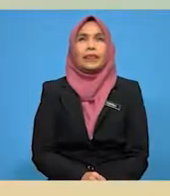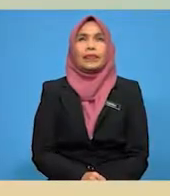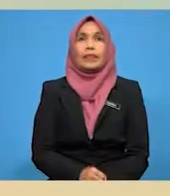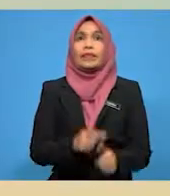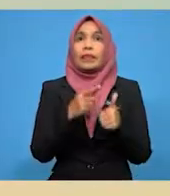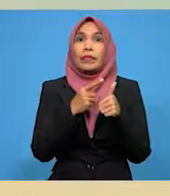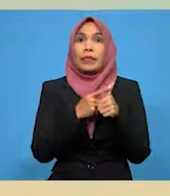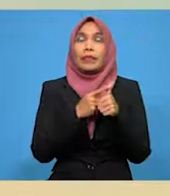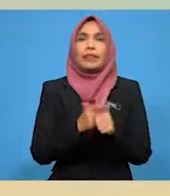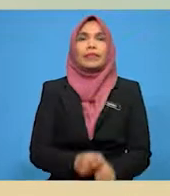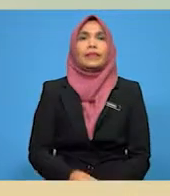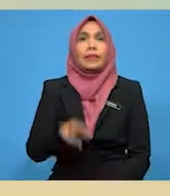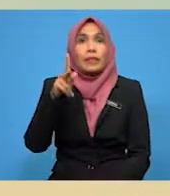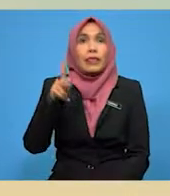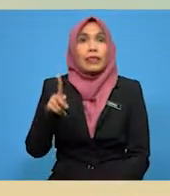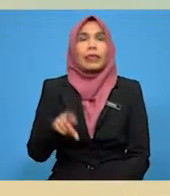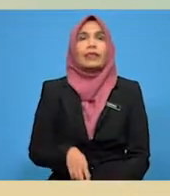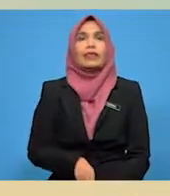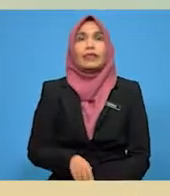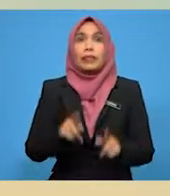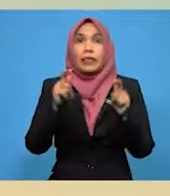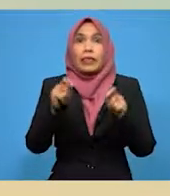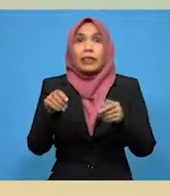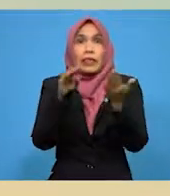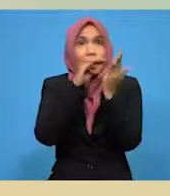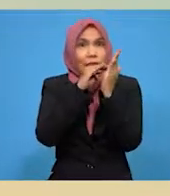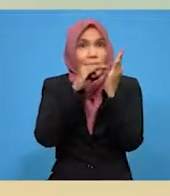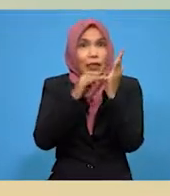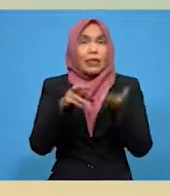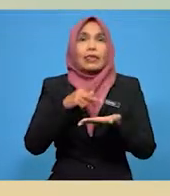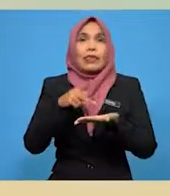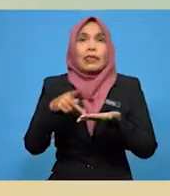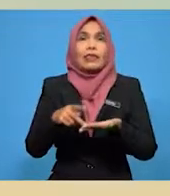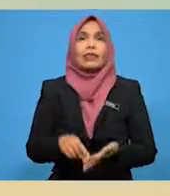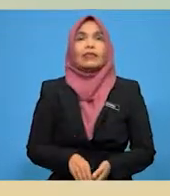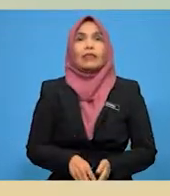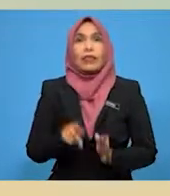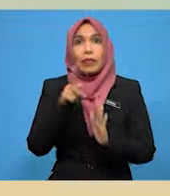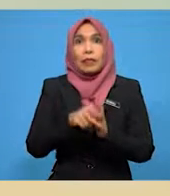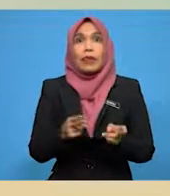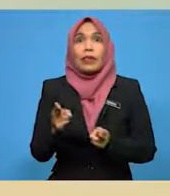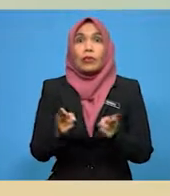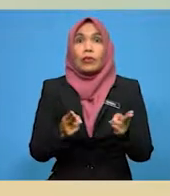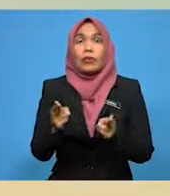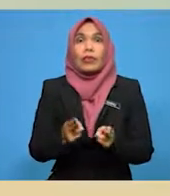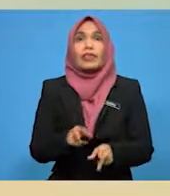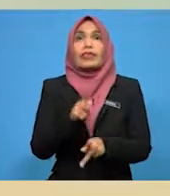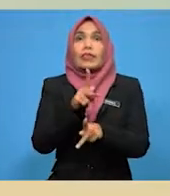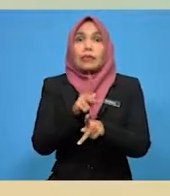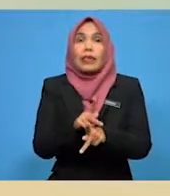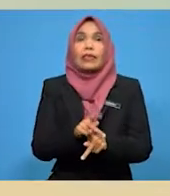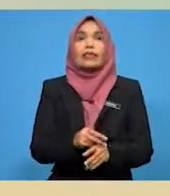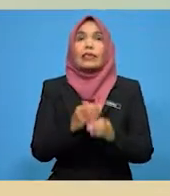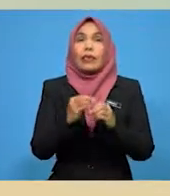Yang pertama, pelajar perlu menyenaraikan rekod pengurusan penyimpanan telur ayam tetasan dengan